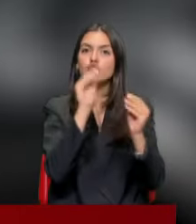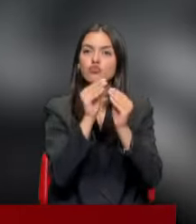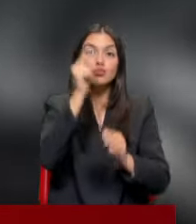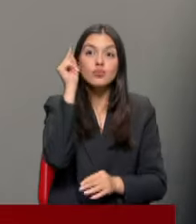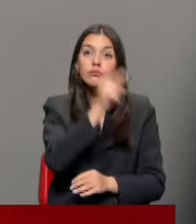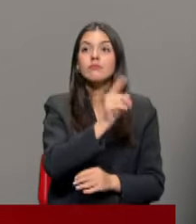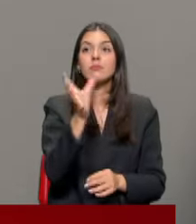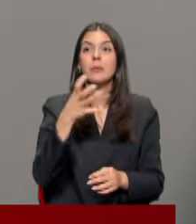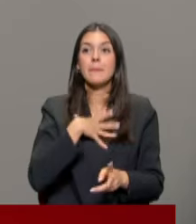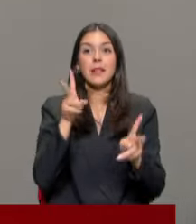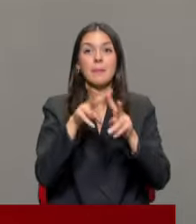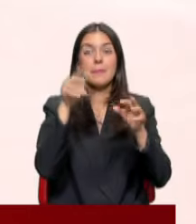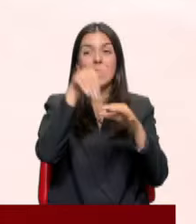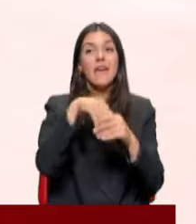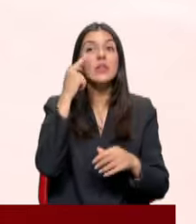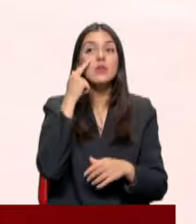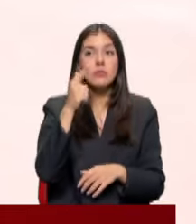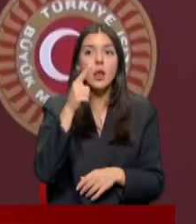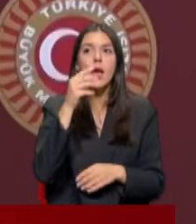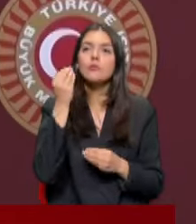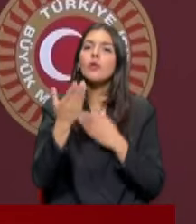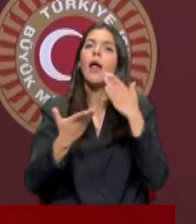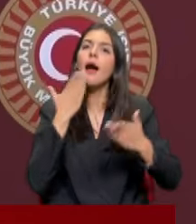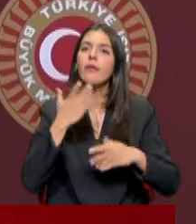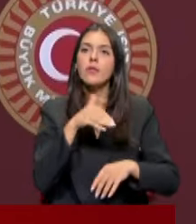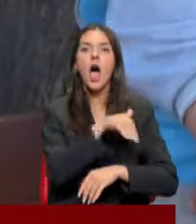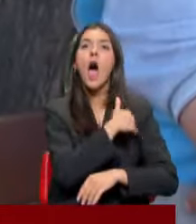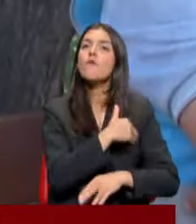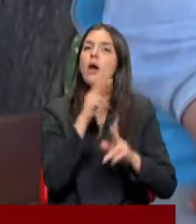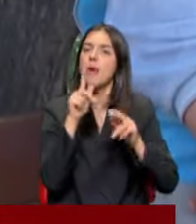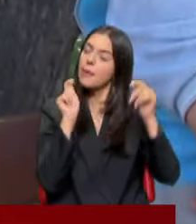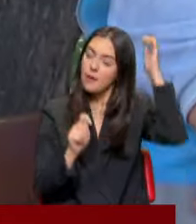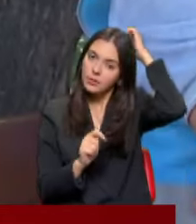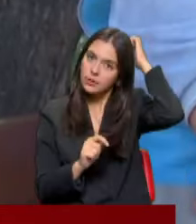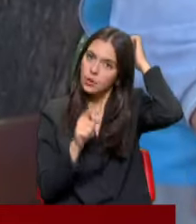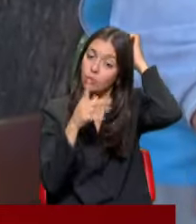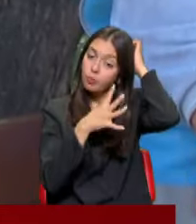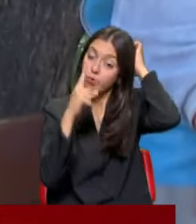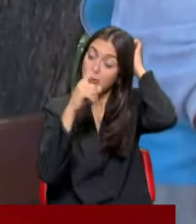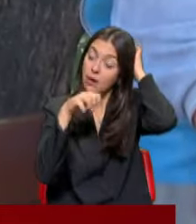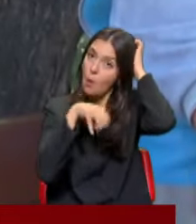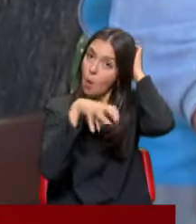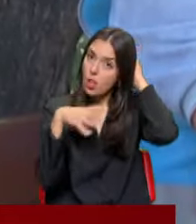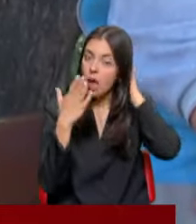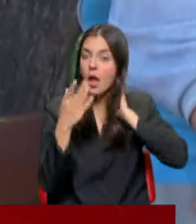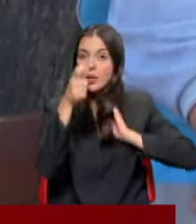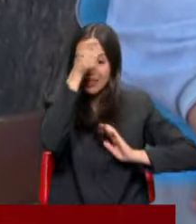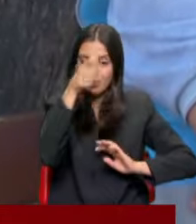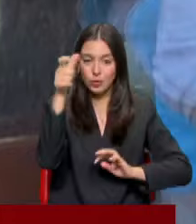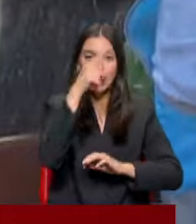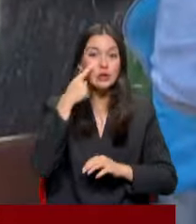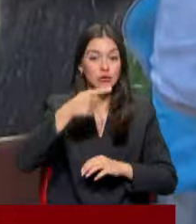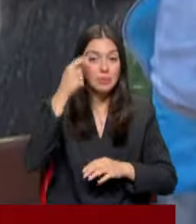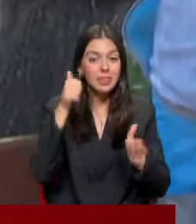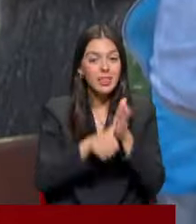Parti Batman Milletvekili Ferhat Nasıroğlu'nu övgüler dizip avukatlığına soyundu. Bu çok büyük bir skandal. Yani Türkiye Cumhuriyeti tarihinde